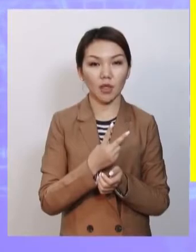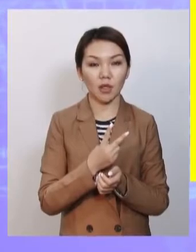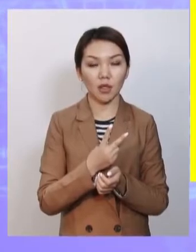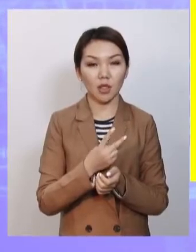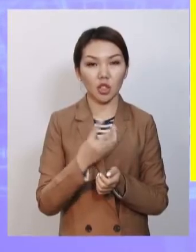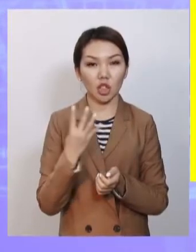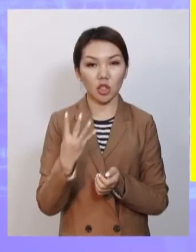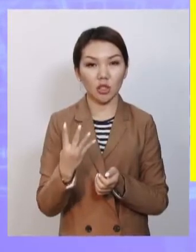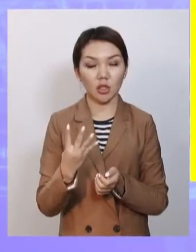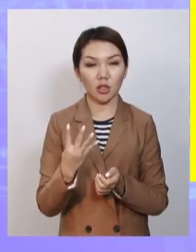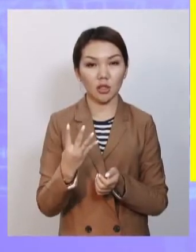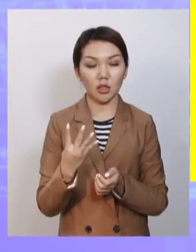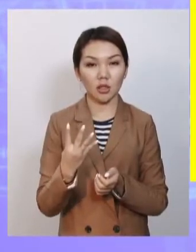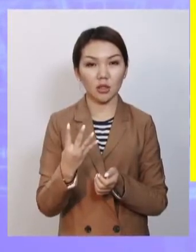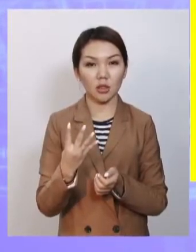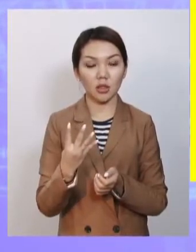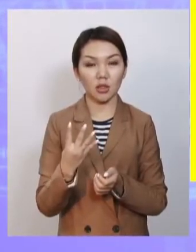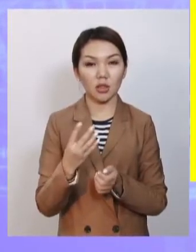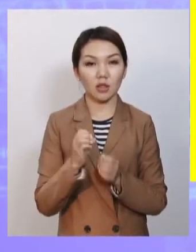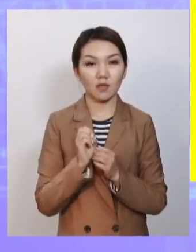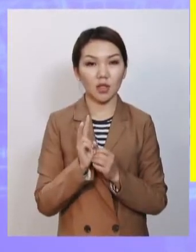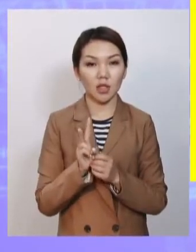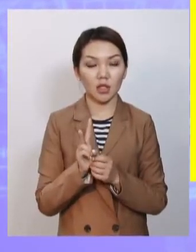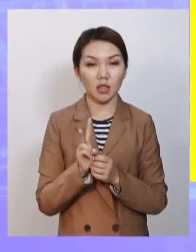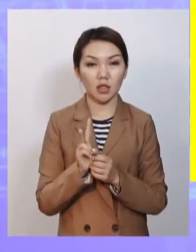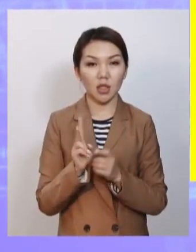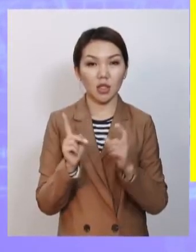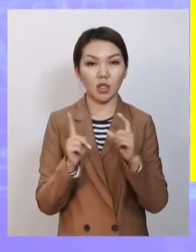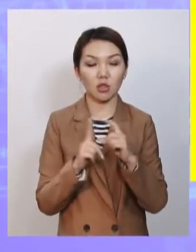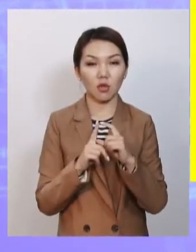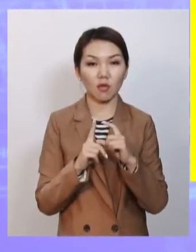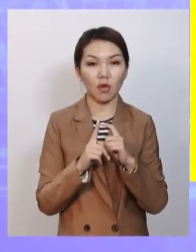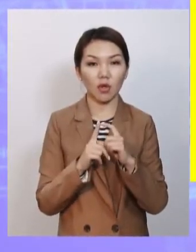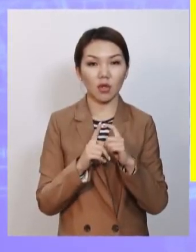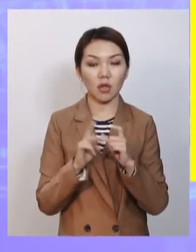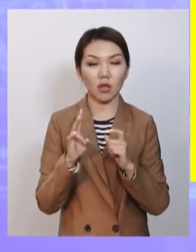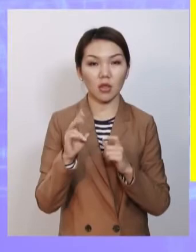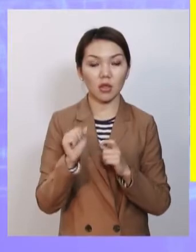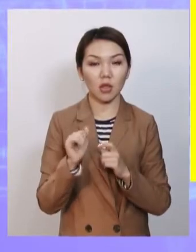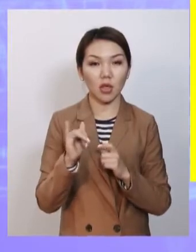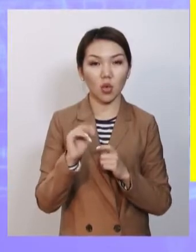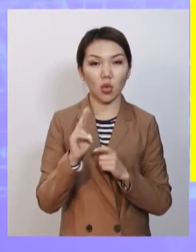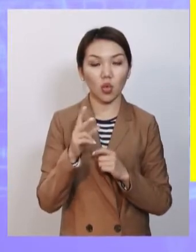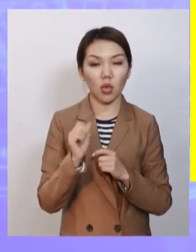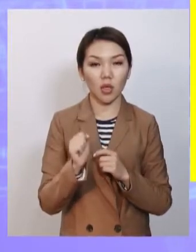24 12 слова наука